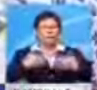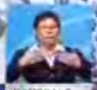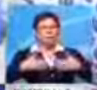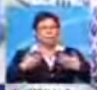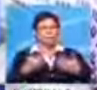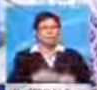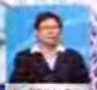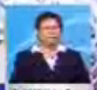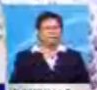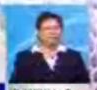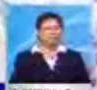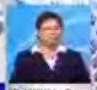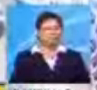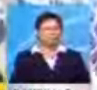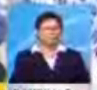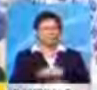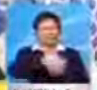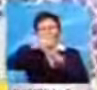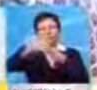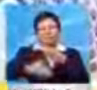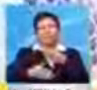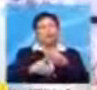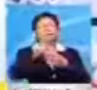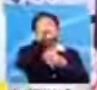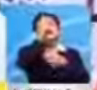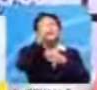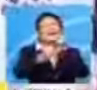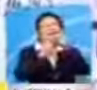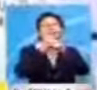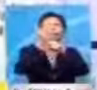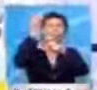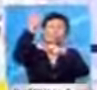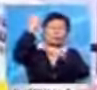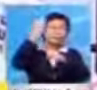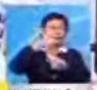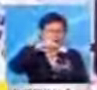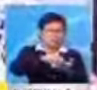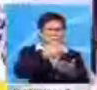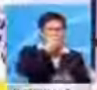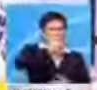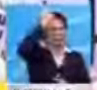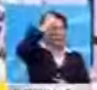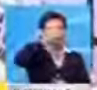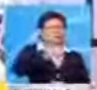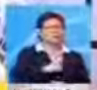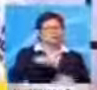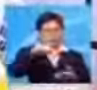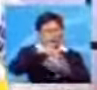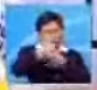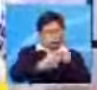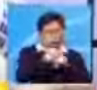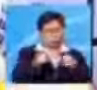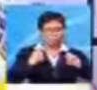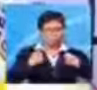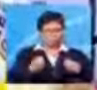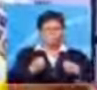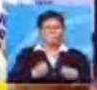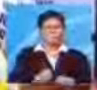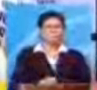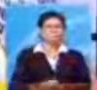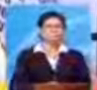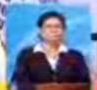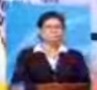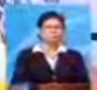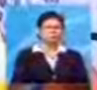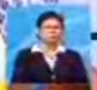happ obviously finished second Last year that was good but this is much better Um I was much fitter this year and I think I raced a much smarter race